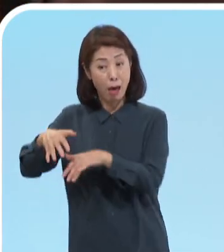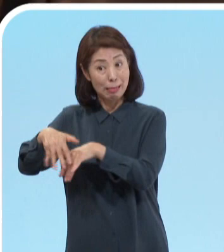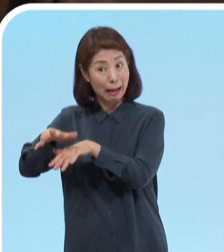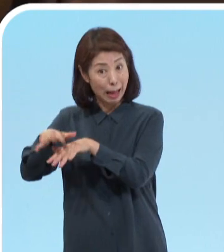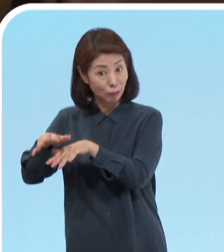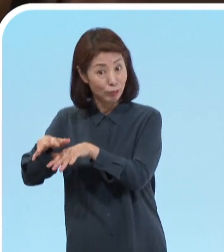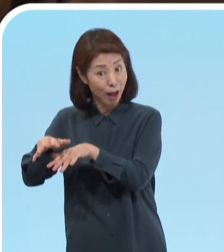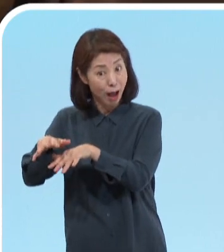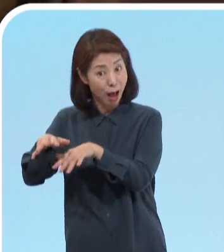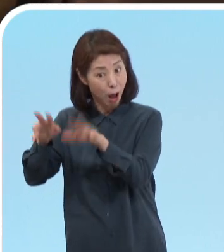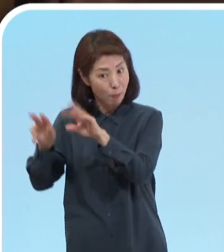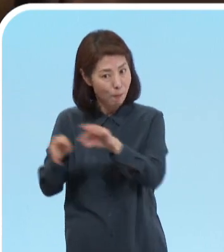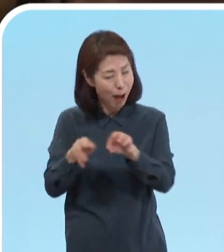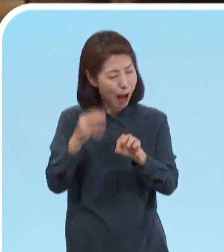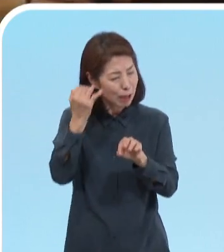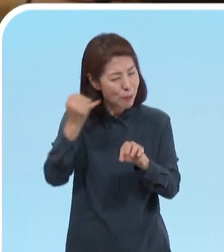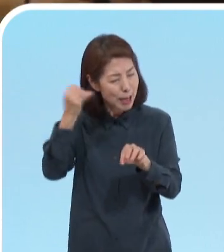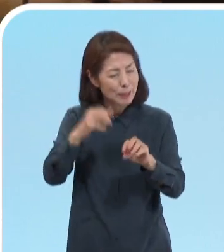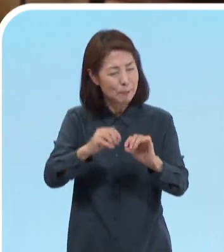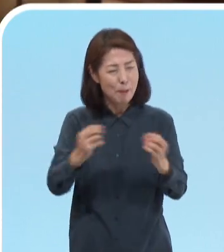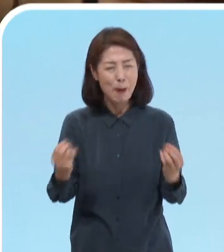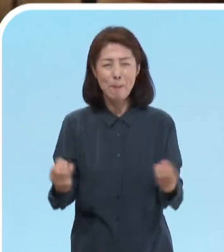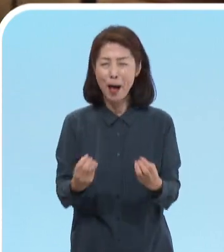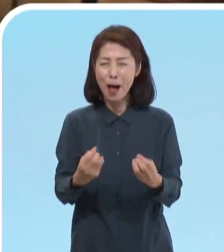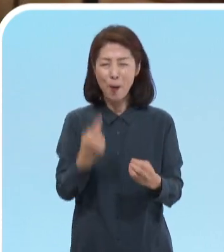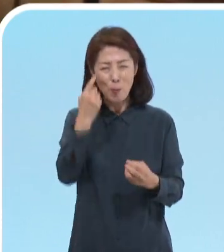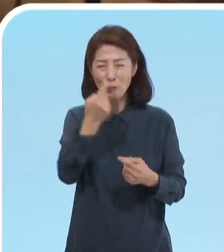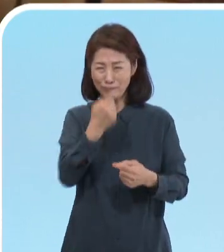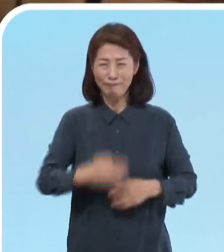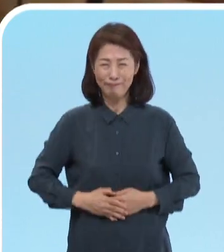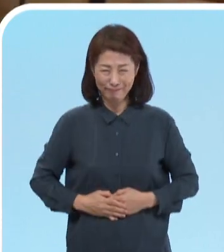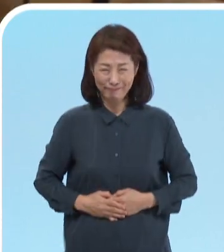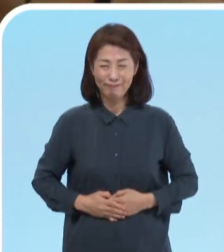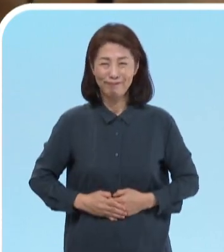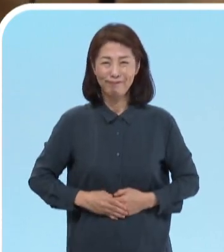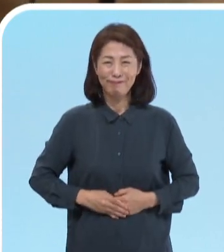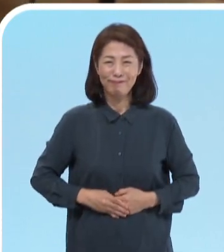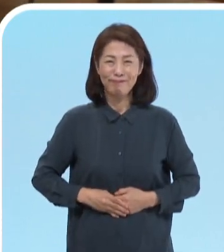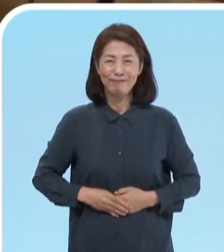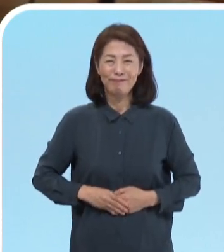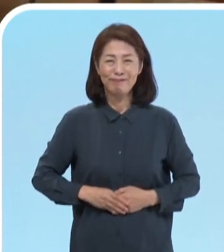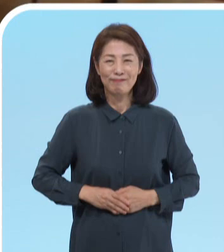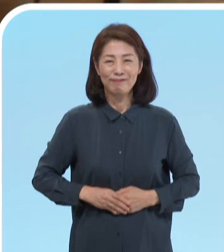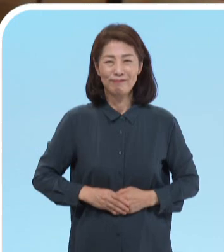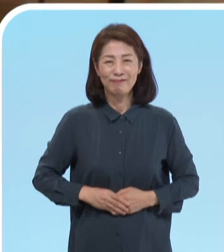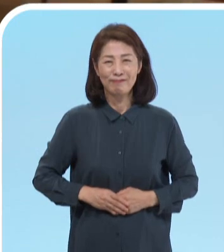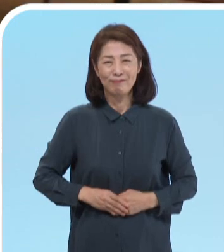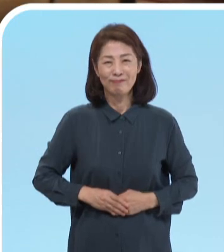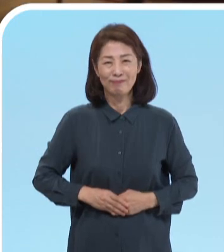のような午前ですね。いただきます。 まずは前菜から。